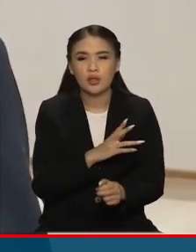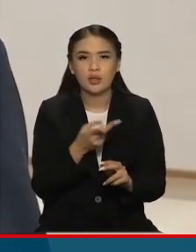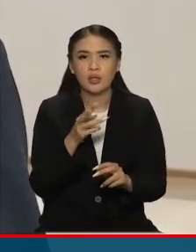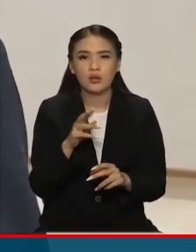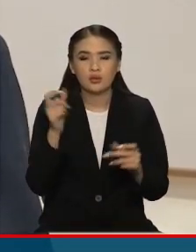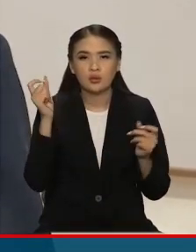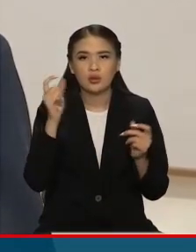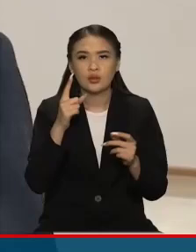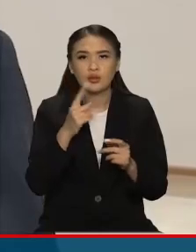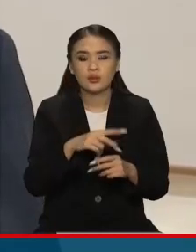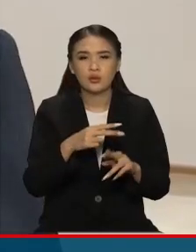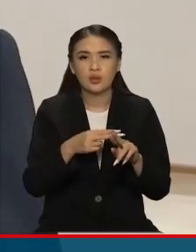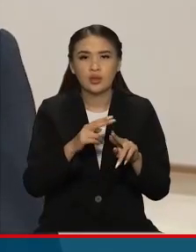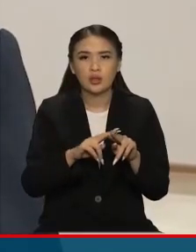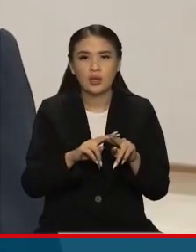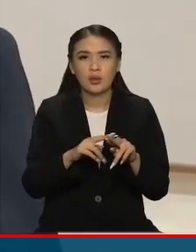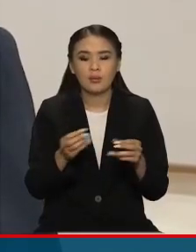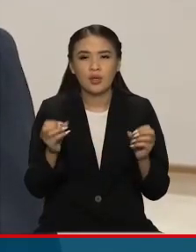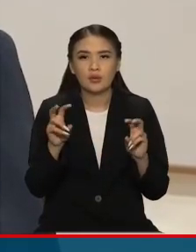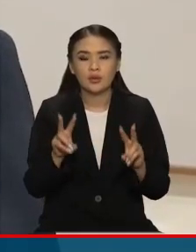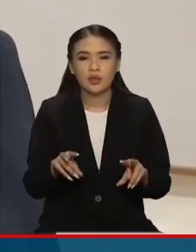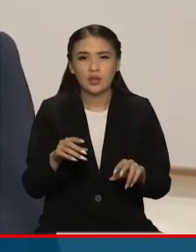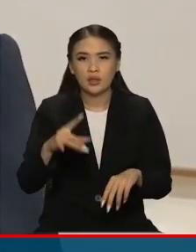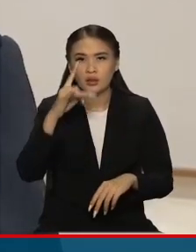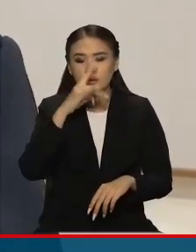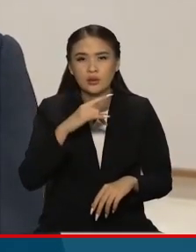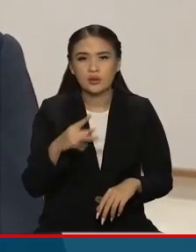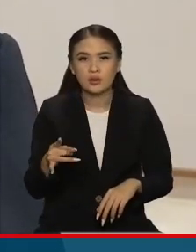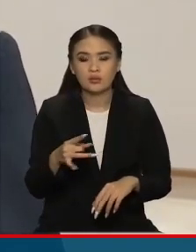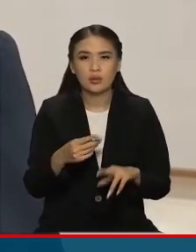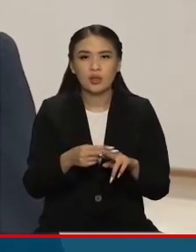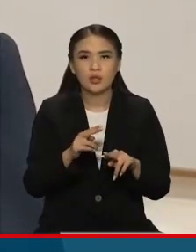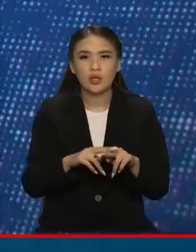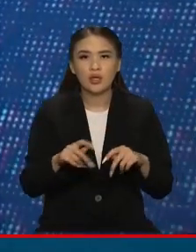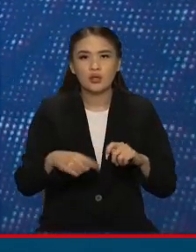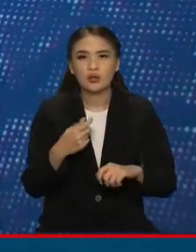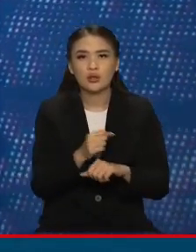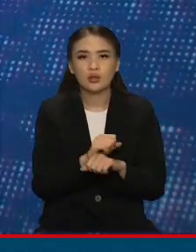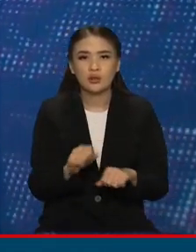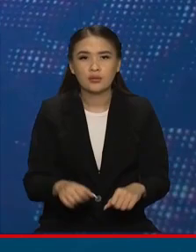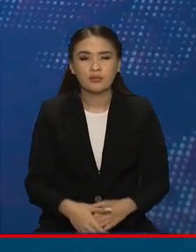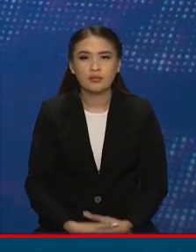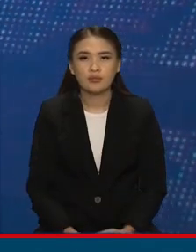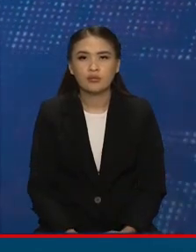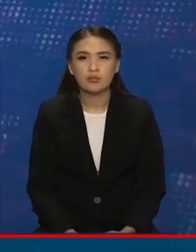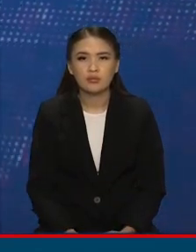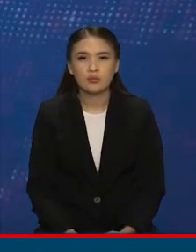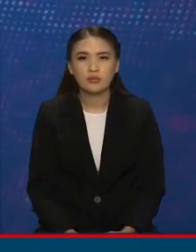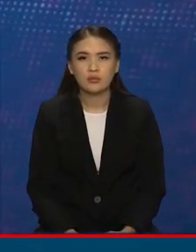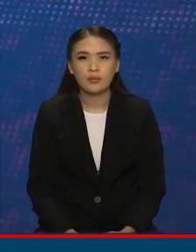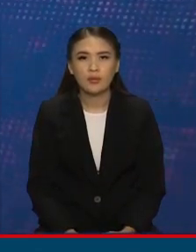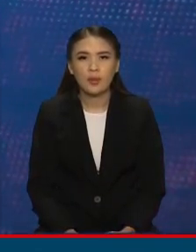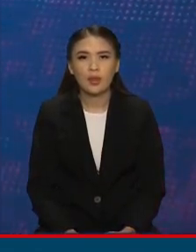рамках статьи 201 Уголовного процессуального кодекса Республики Казахстан не подлежит разглашению. И на этот